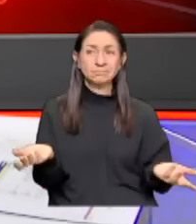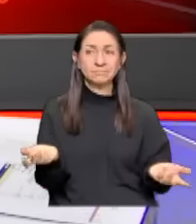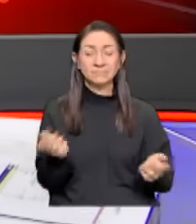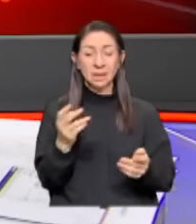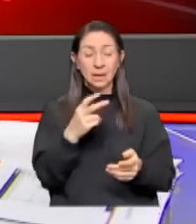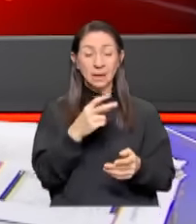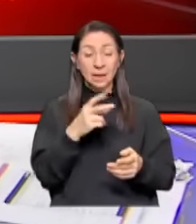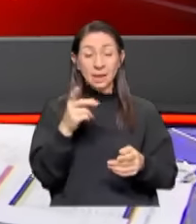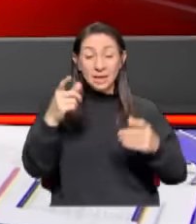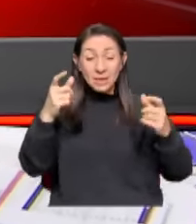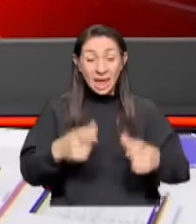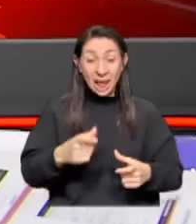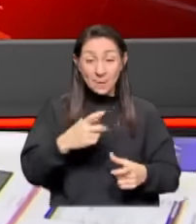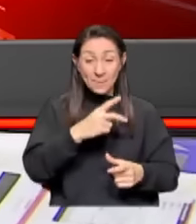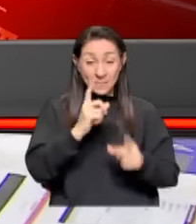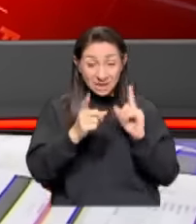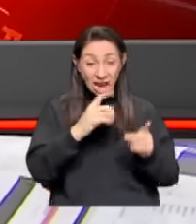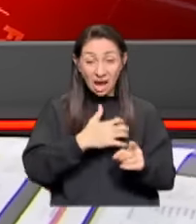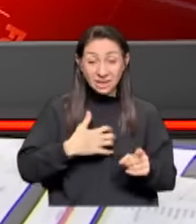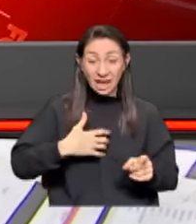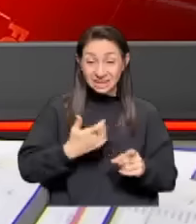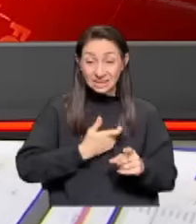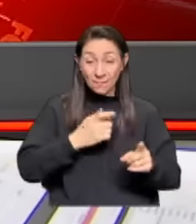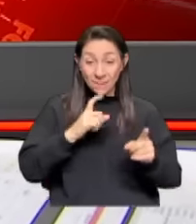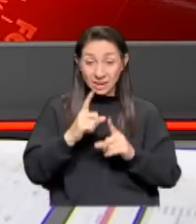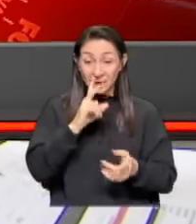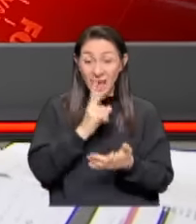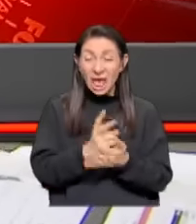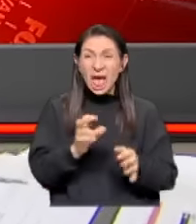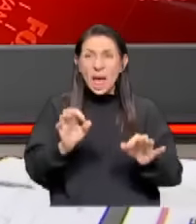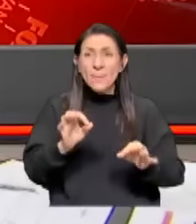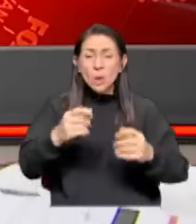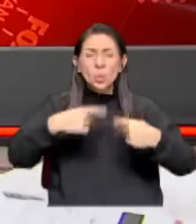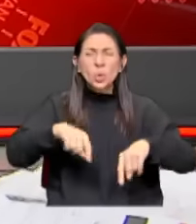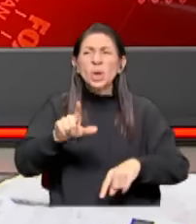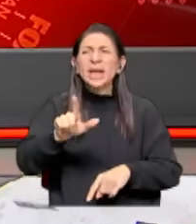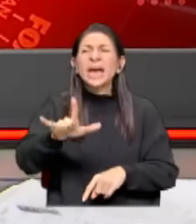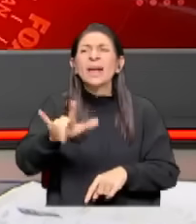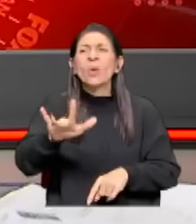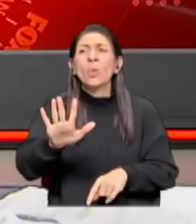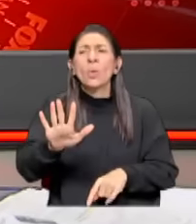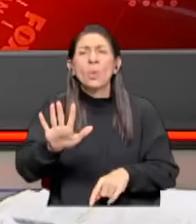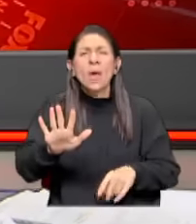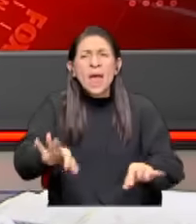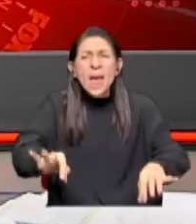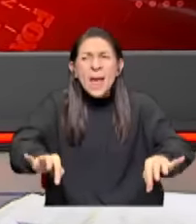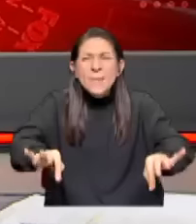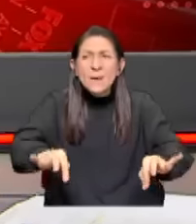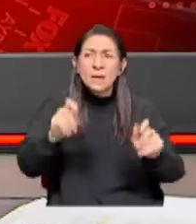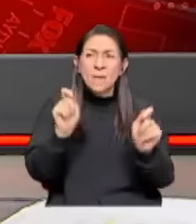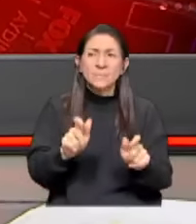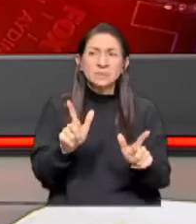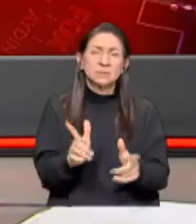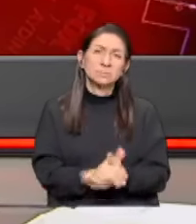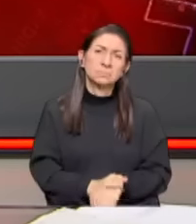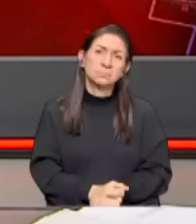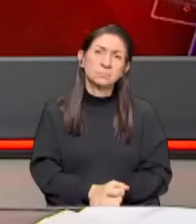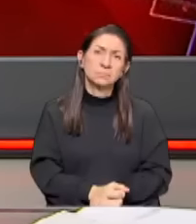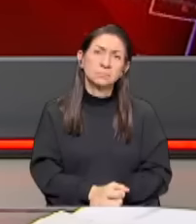Yerel mahkemenin, Anayasa Mahkemesi'nin kararını derhal kurul bile toplamaya gerek kalmadan uygulamaya koyması